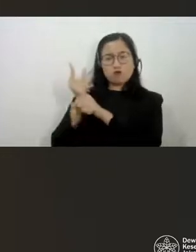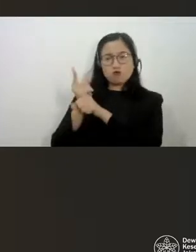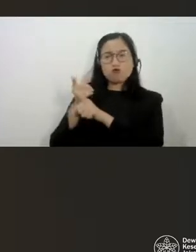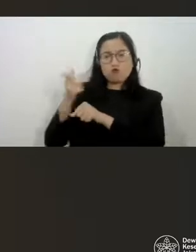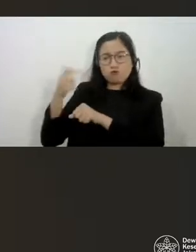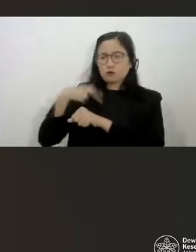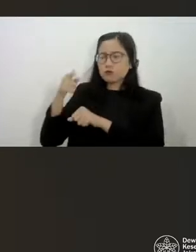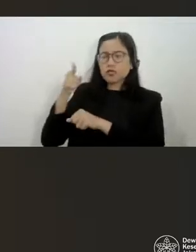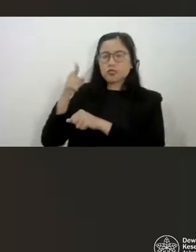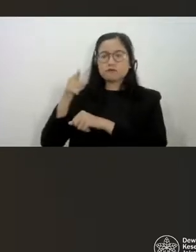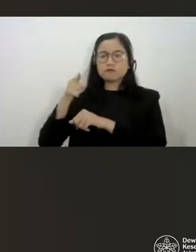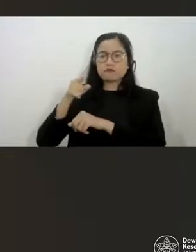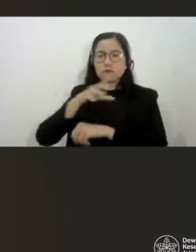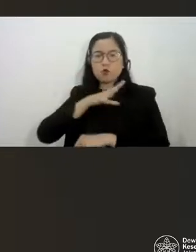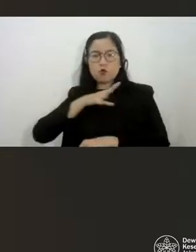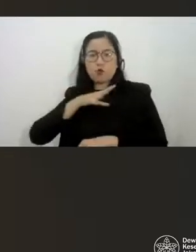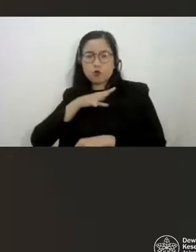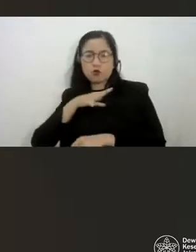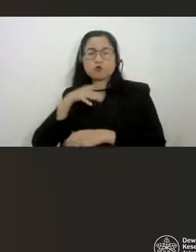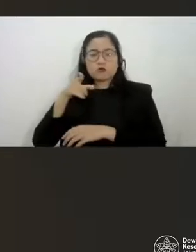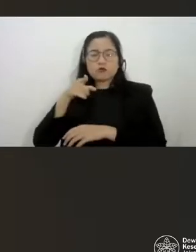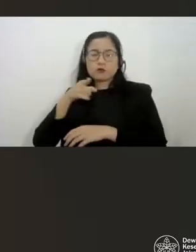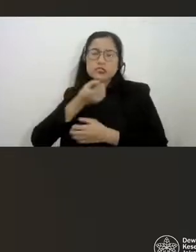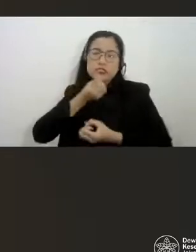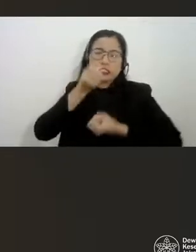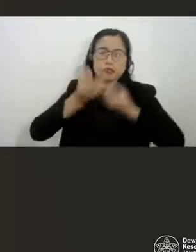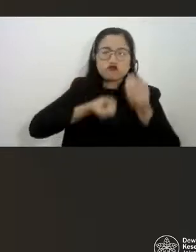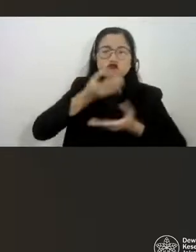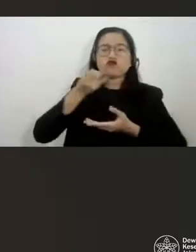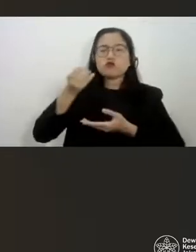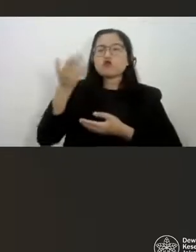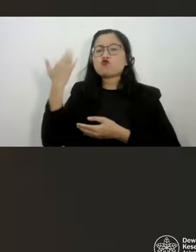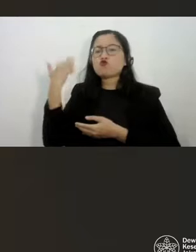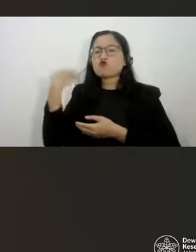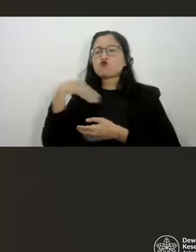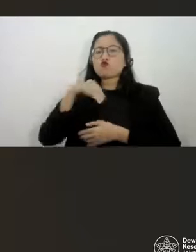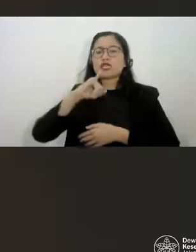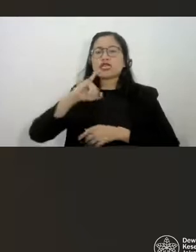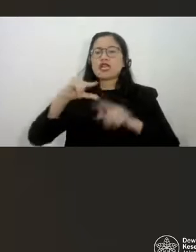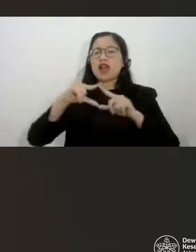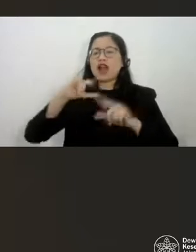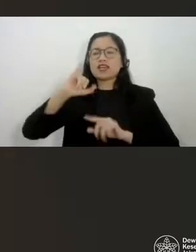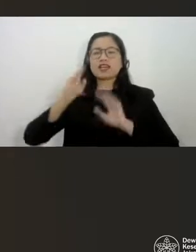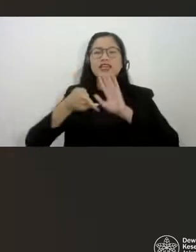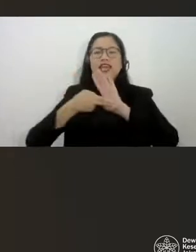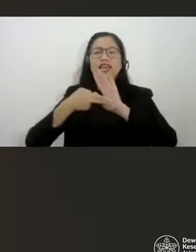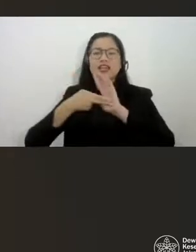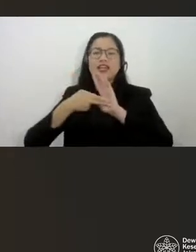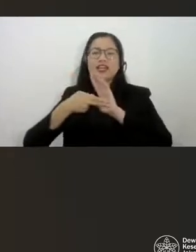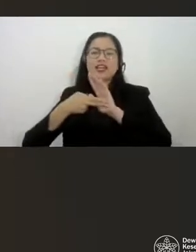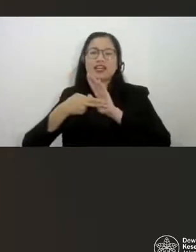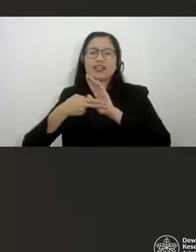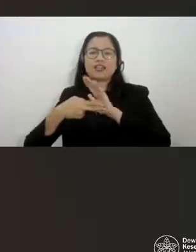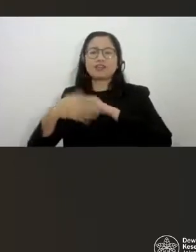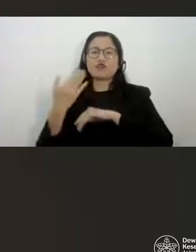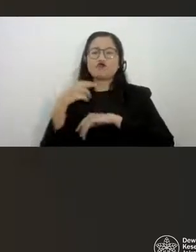Pascasarjana UIN Jakarta. Ketika itu masih bernama IAIN, Syarif Hidayatullah. Belakangan baru saya tahu